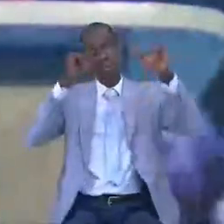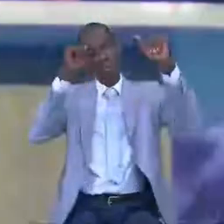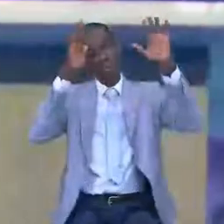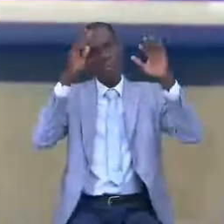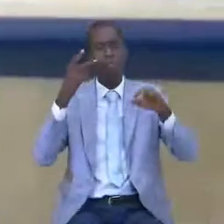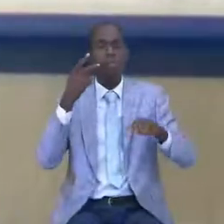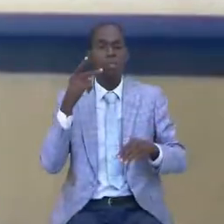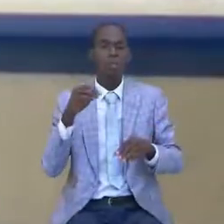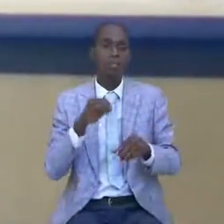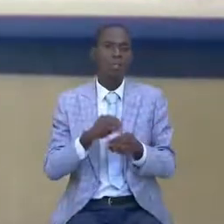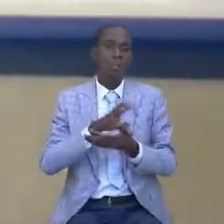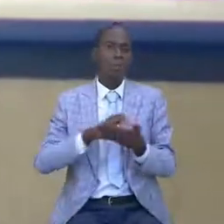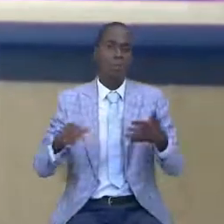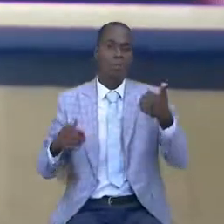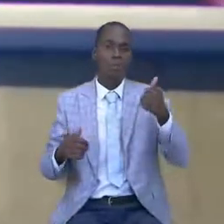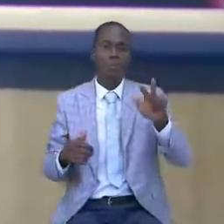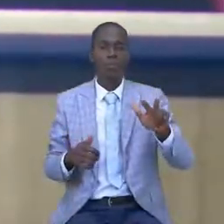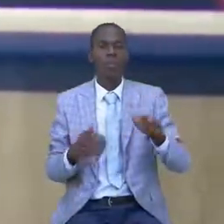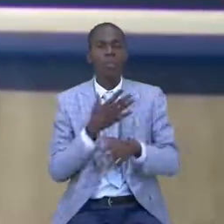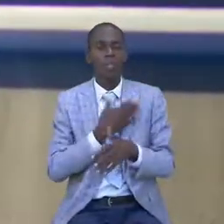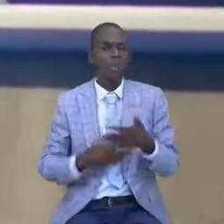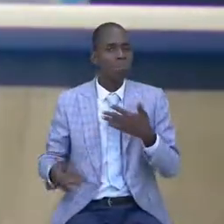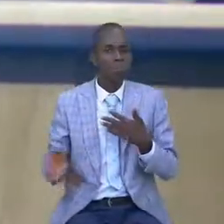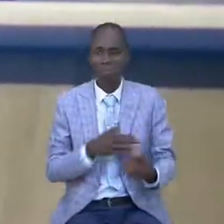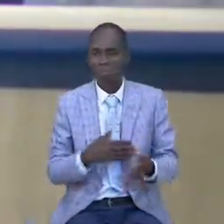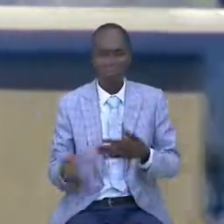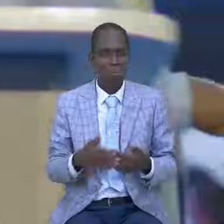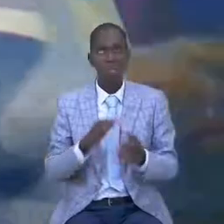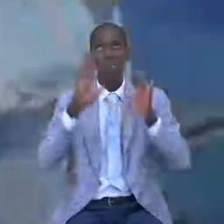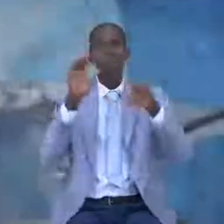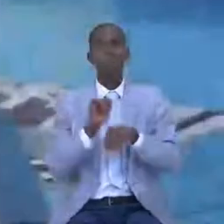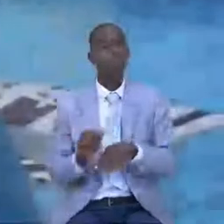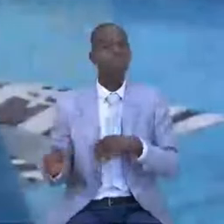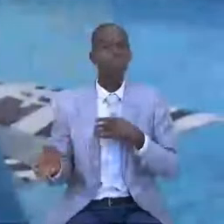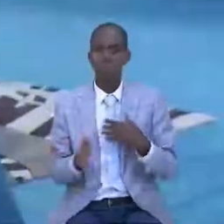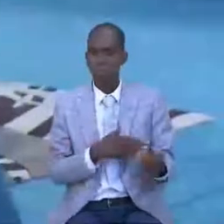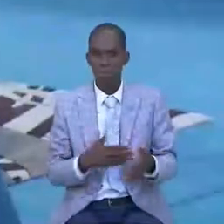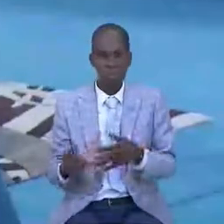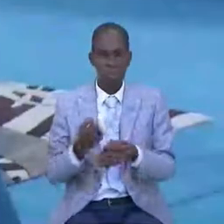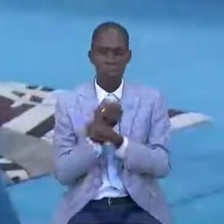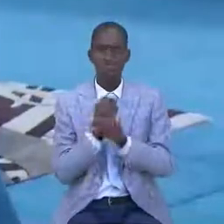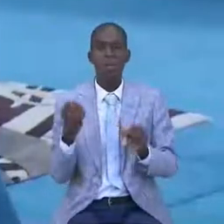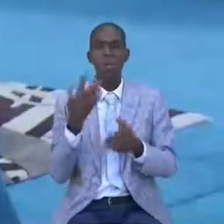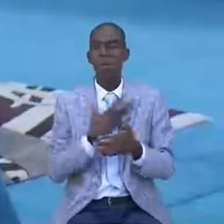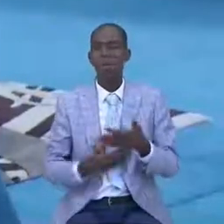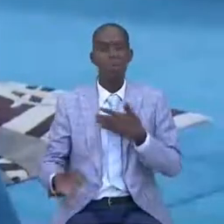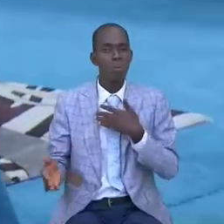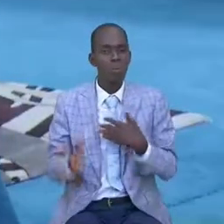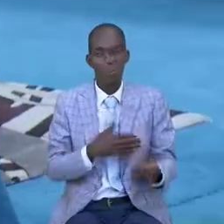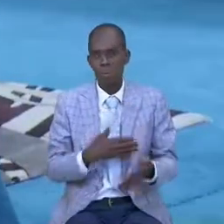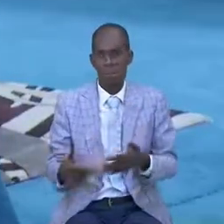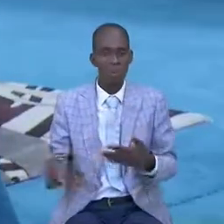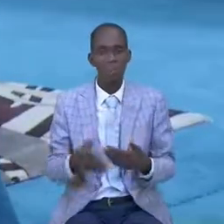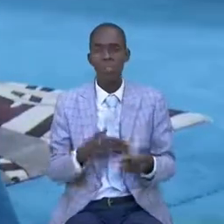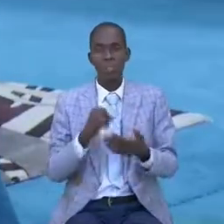vais au Père. Voyez le verset 13. Et tout ce que les